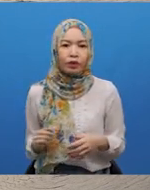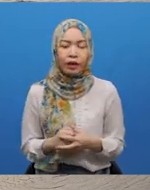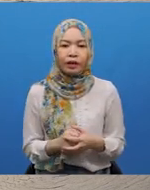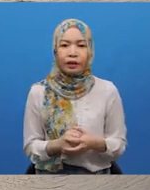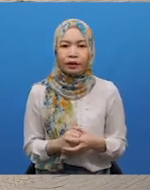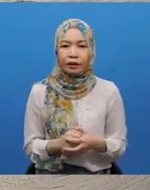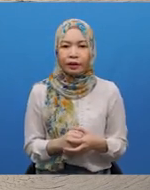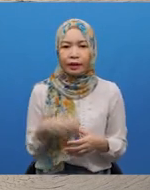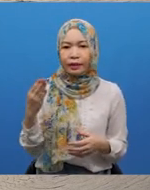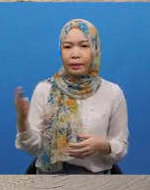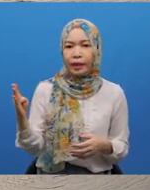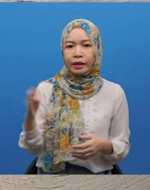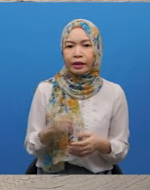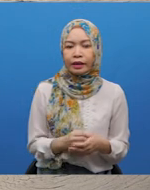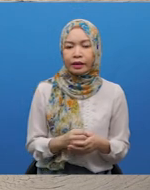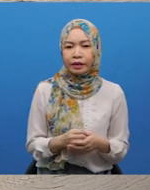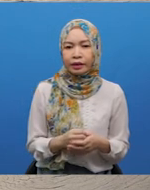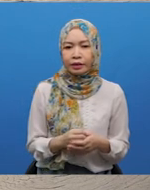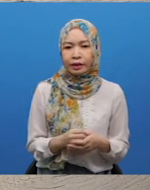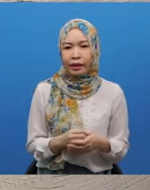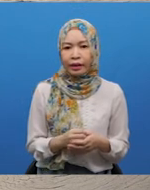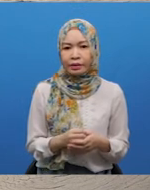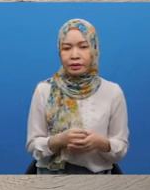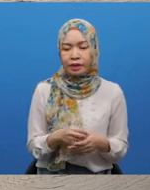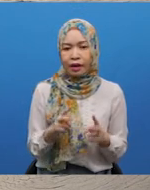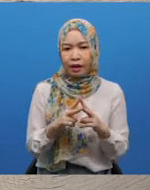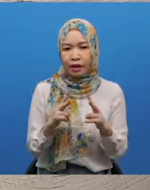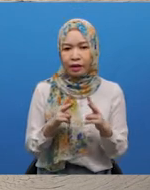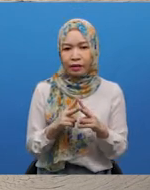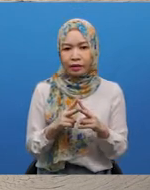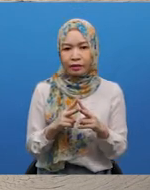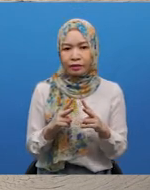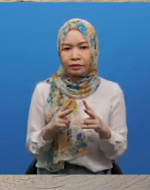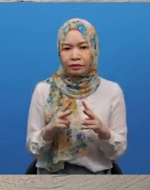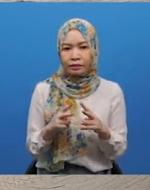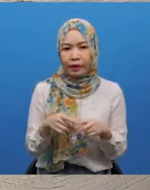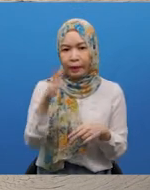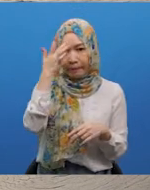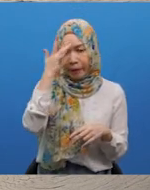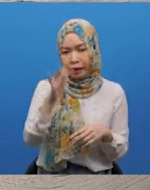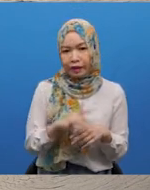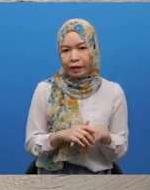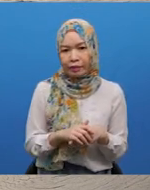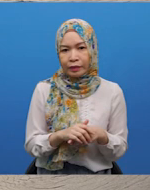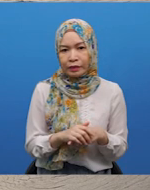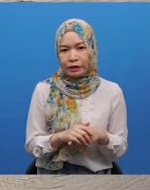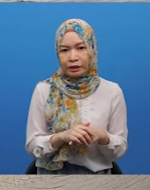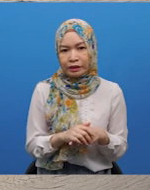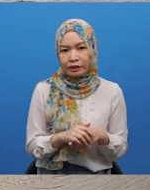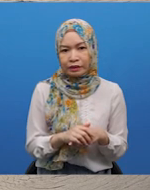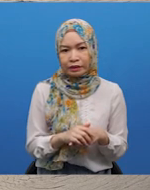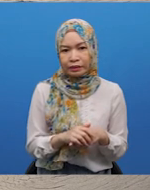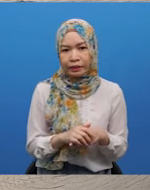rakyat kerana tidak pernah mendapat kesusahan semasa di bawah pemerintahan baginda.